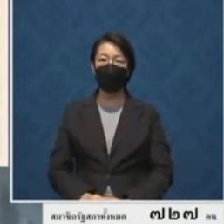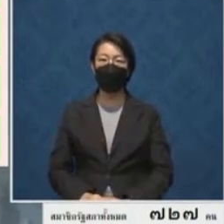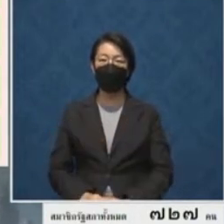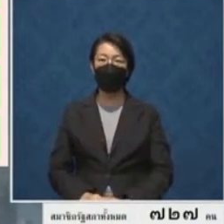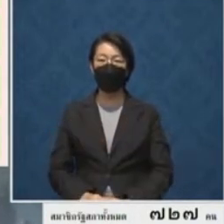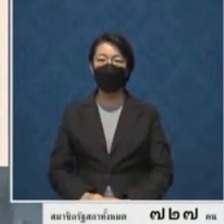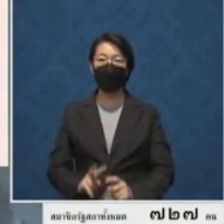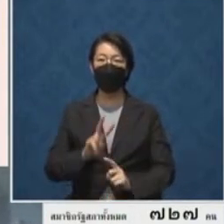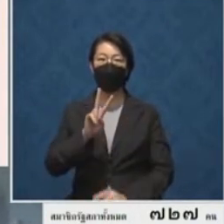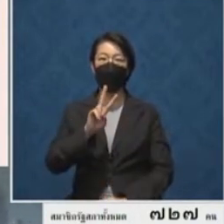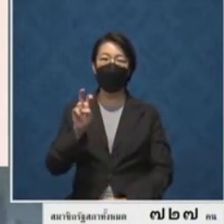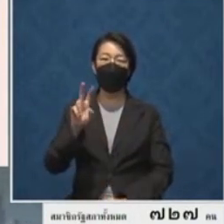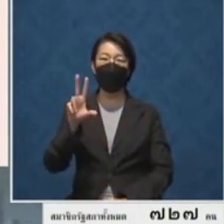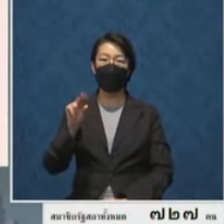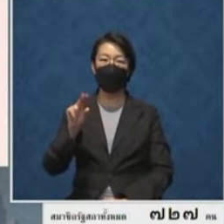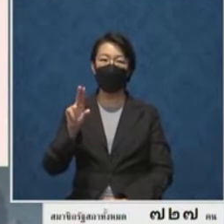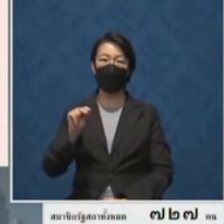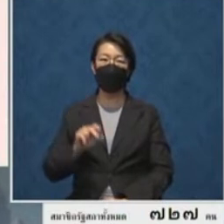างสาวธีรรัตน์สำเร็จวานิช